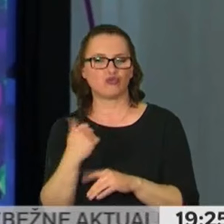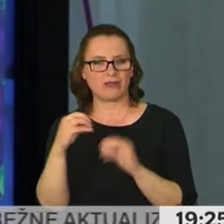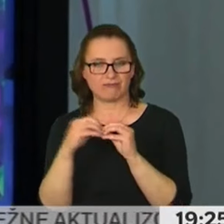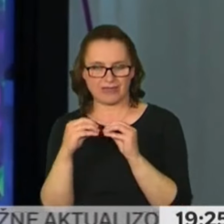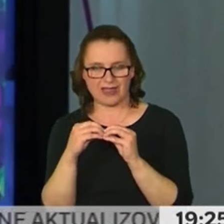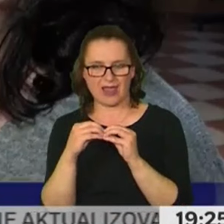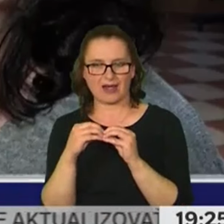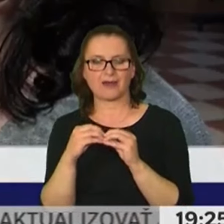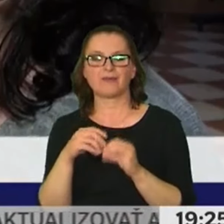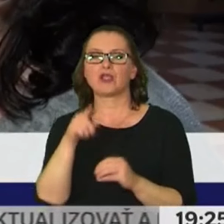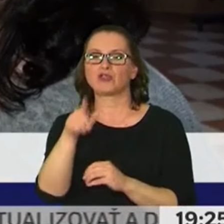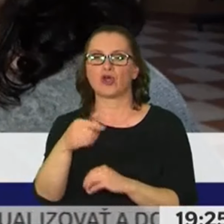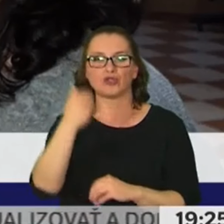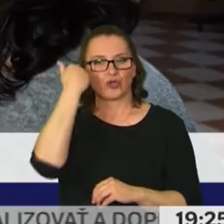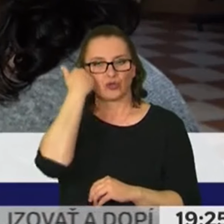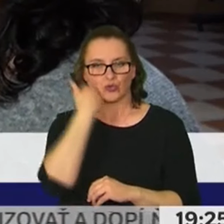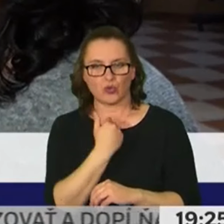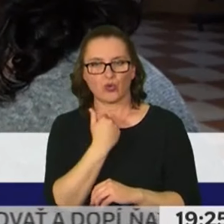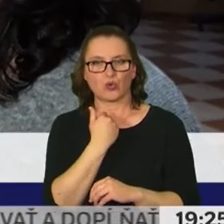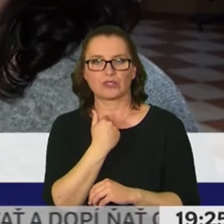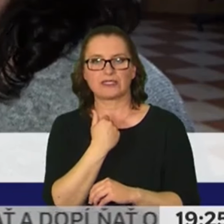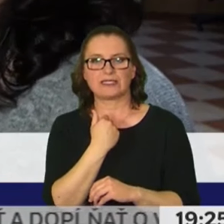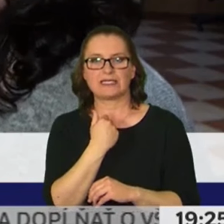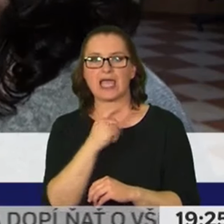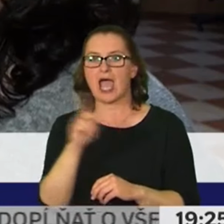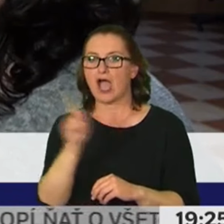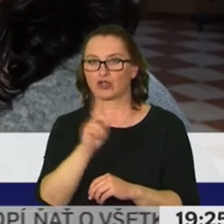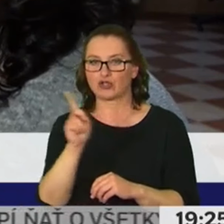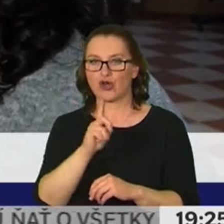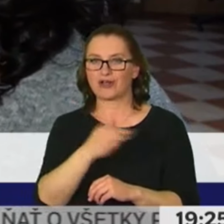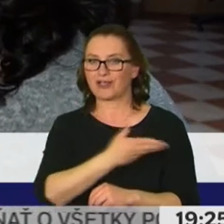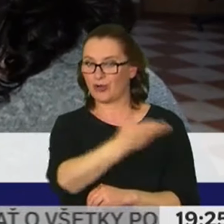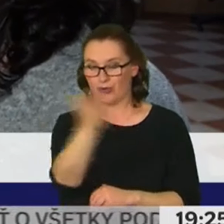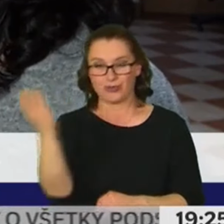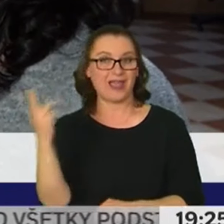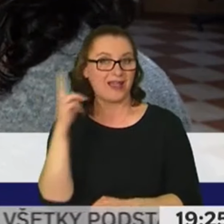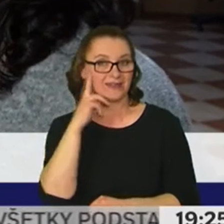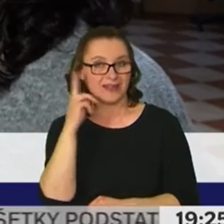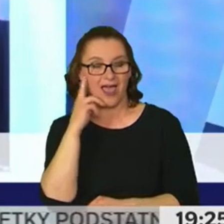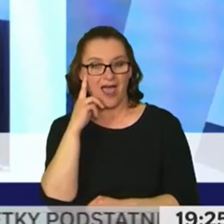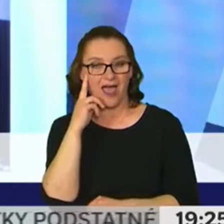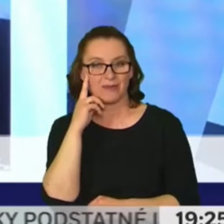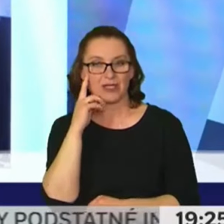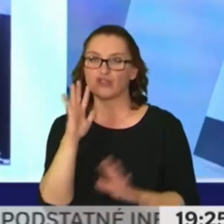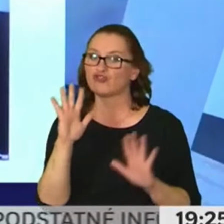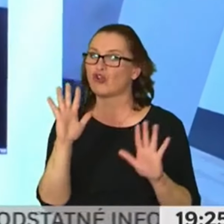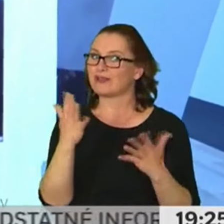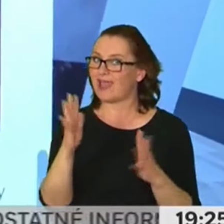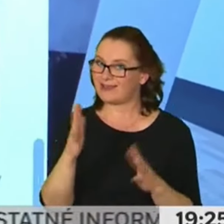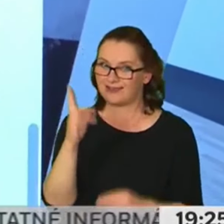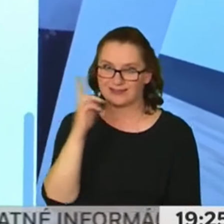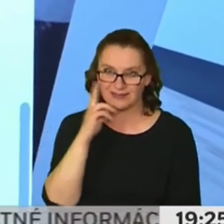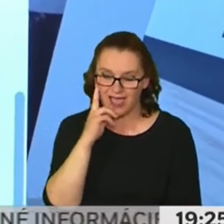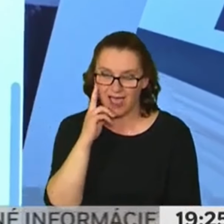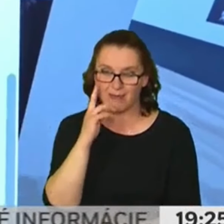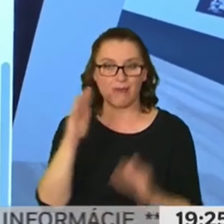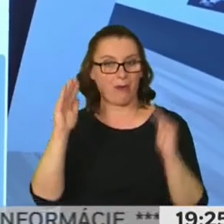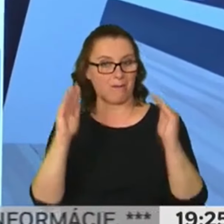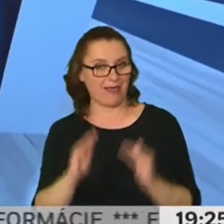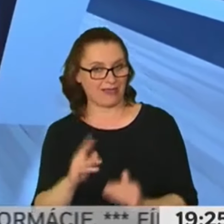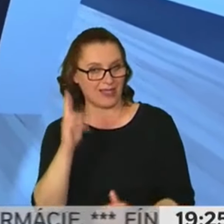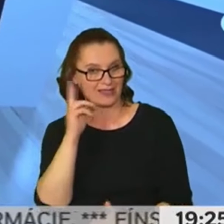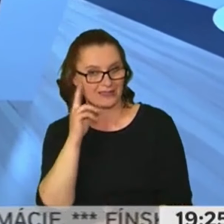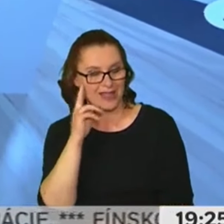to ľudia zobrazení na portrétoch, ktorí sú verejnosti známi. Čo nie je známe, alebo čo je menej známe, alebo